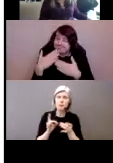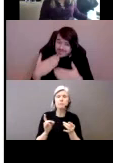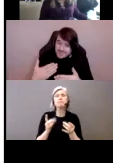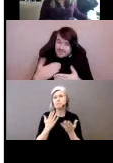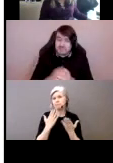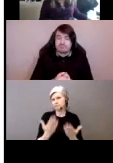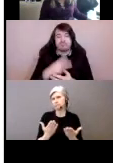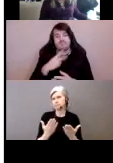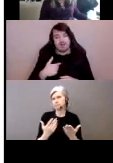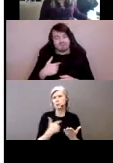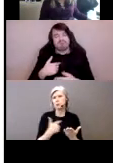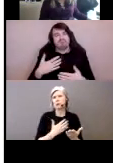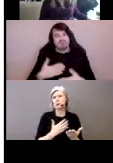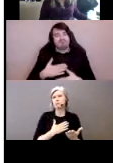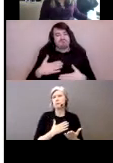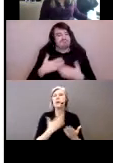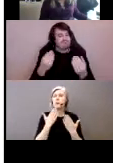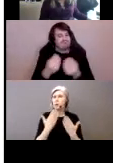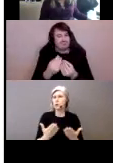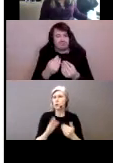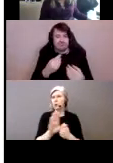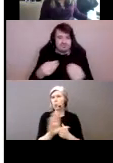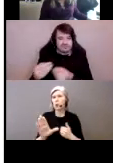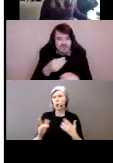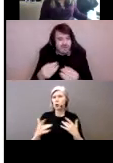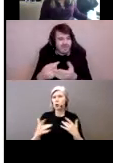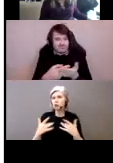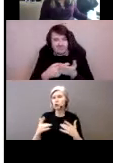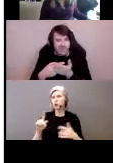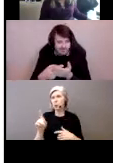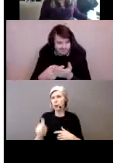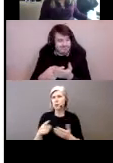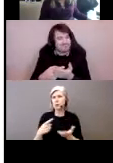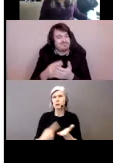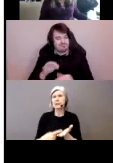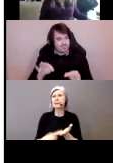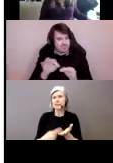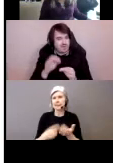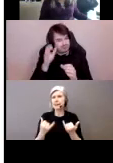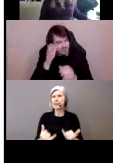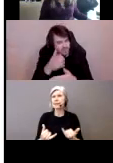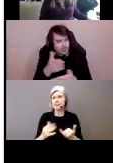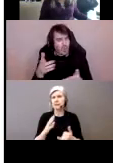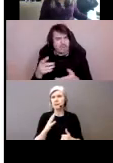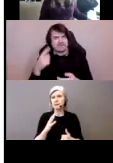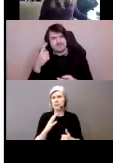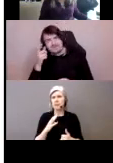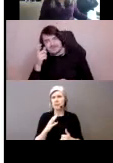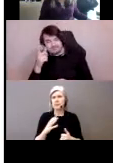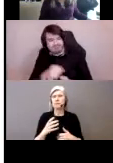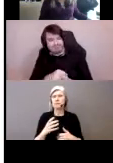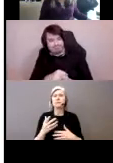J'ai énormément apprécié la discussion et nous avons tenu compte de vos préoccupations. Comme on l'a